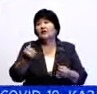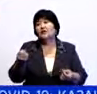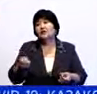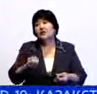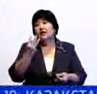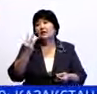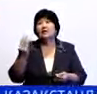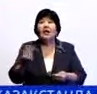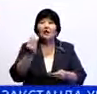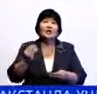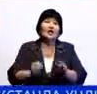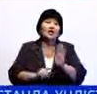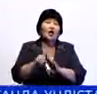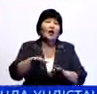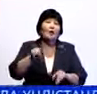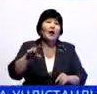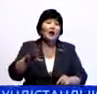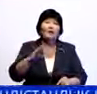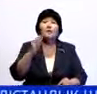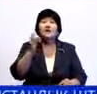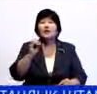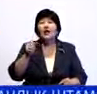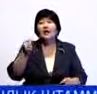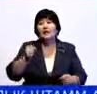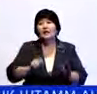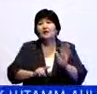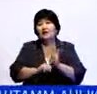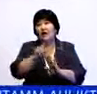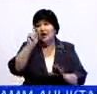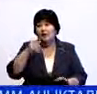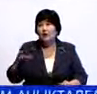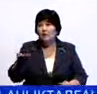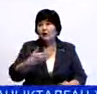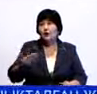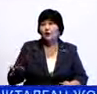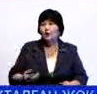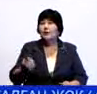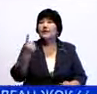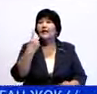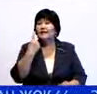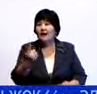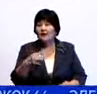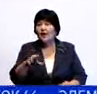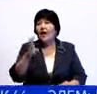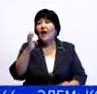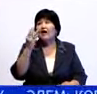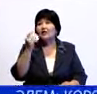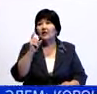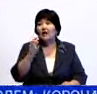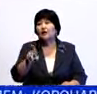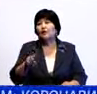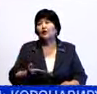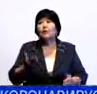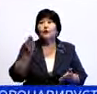шырағы жанды. Мәңгі бақи шырақ жаға білген, біздің өмірде дара жүрген Әшімханның осындай